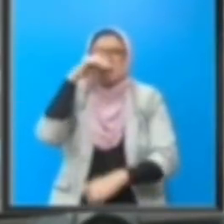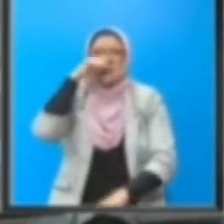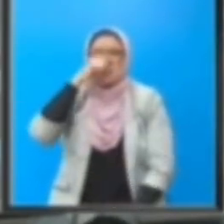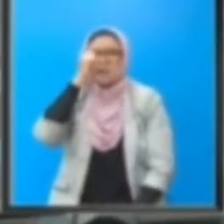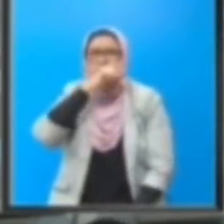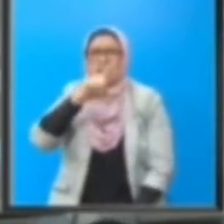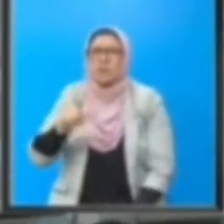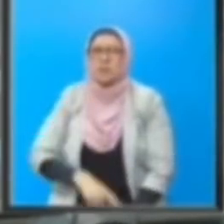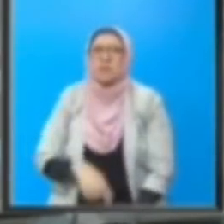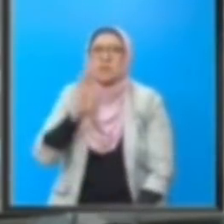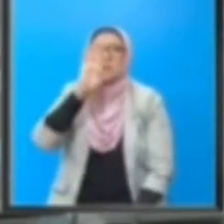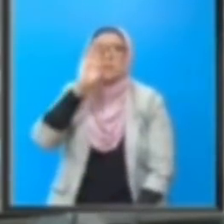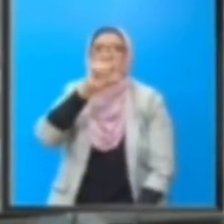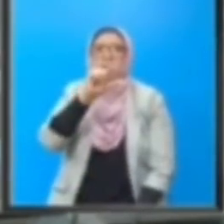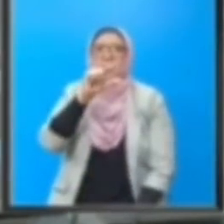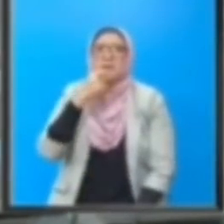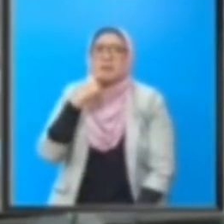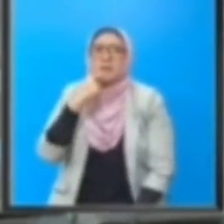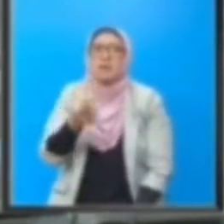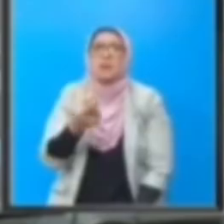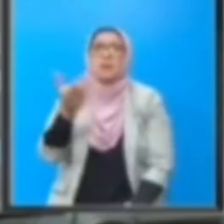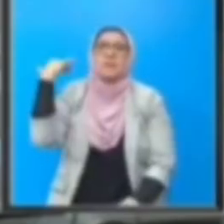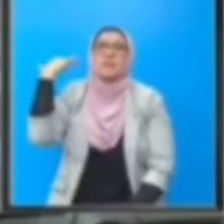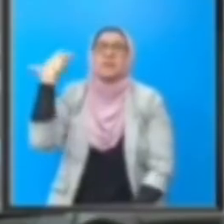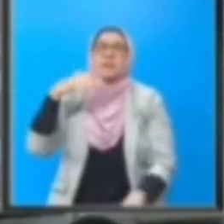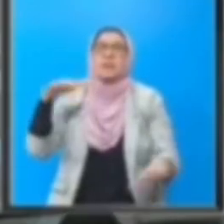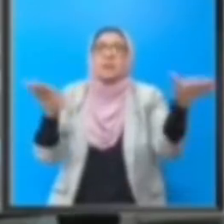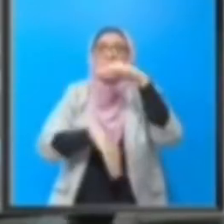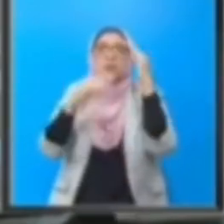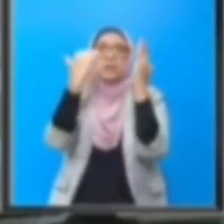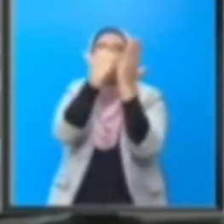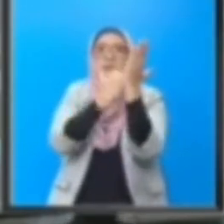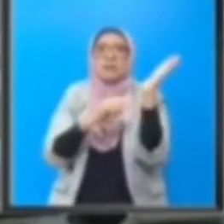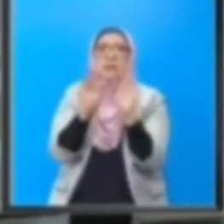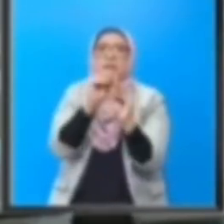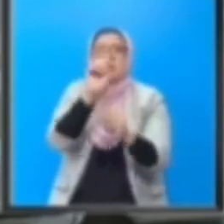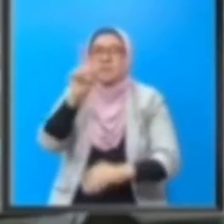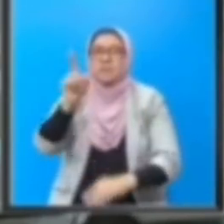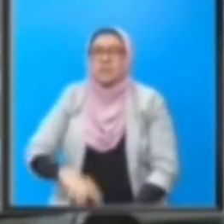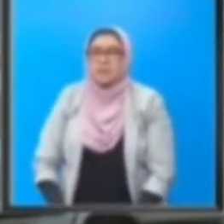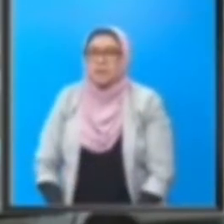Baling, dulu kau bising bawa peraturan mesyuarat yang mana. Baik.